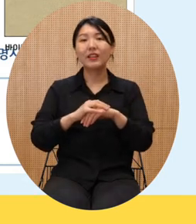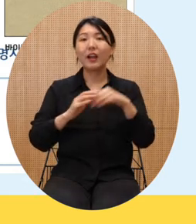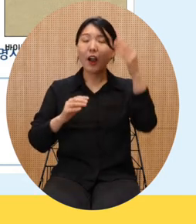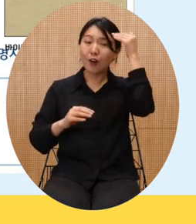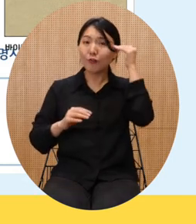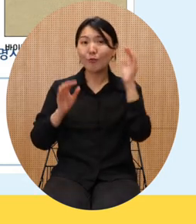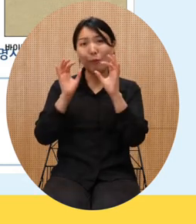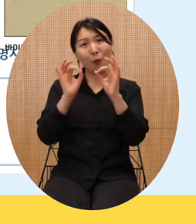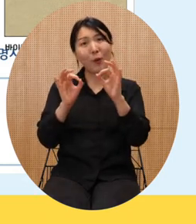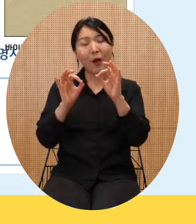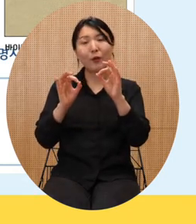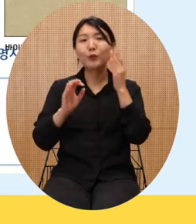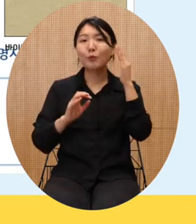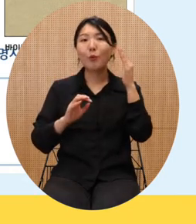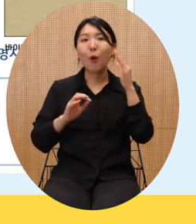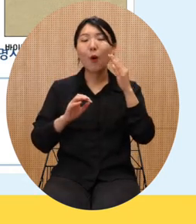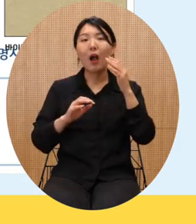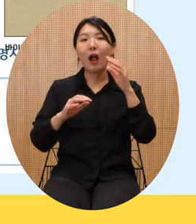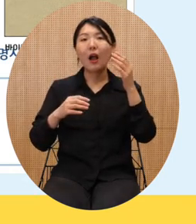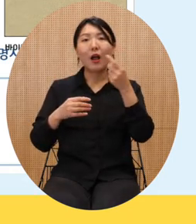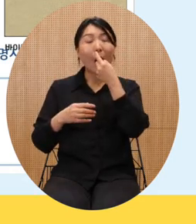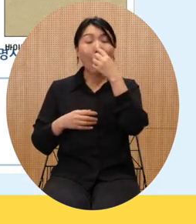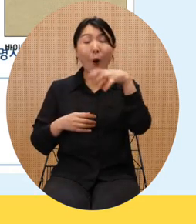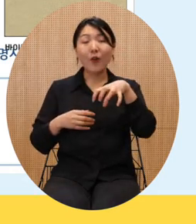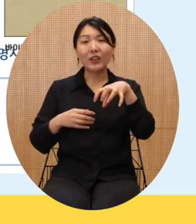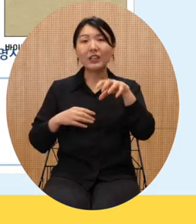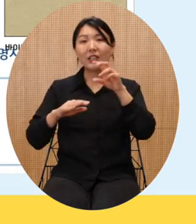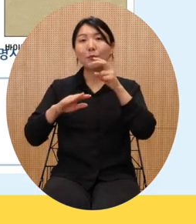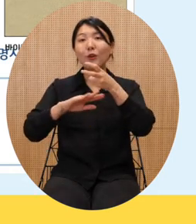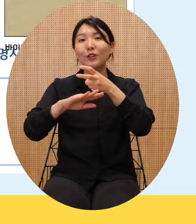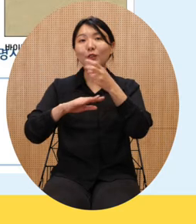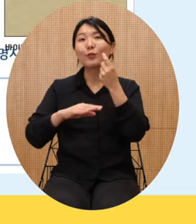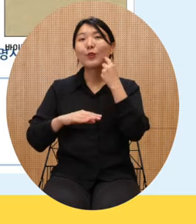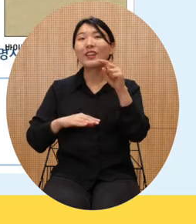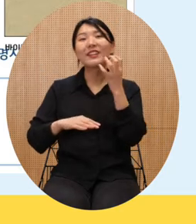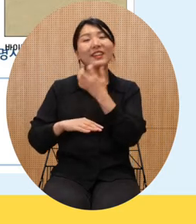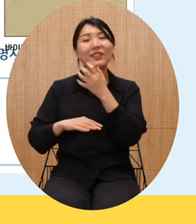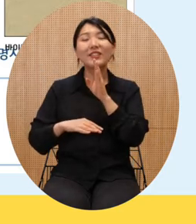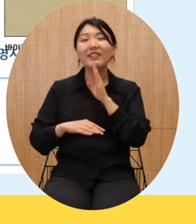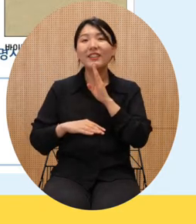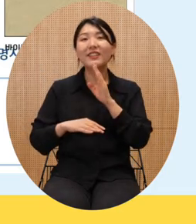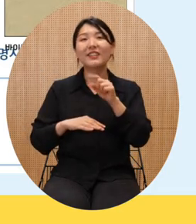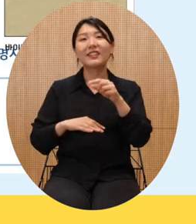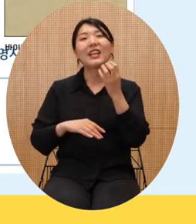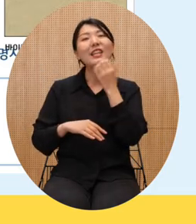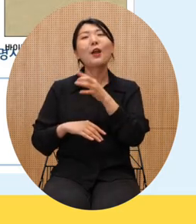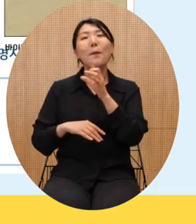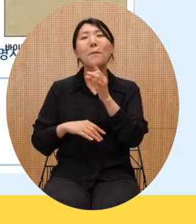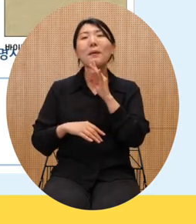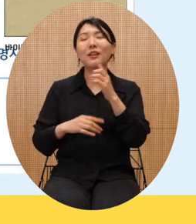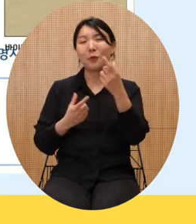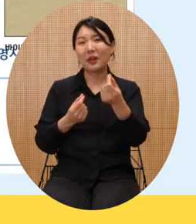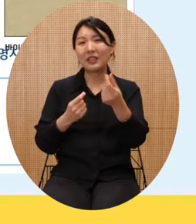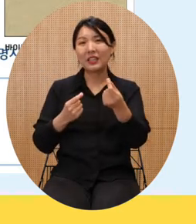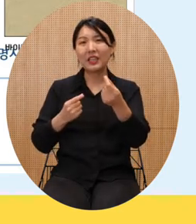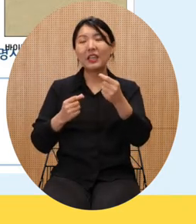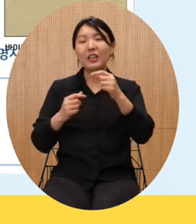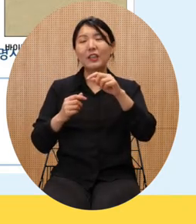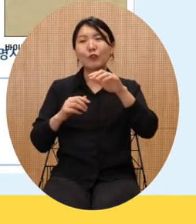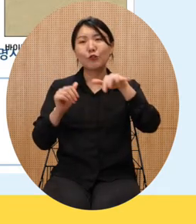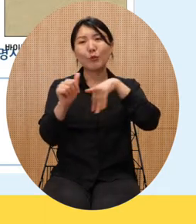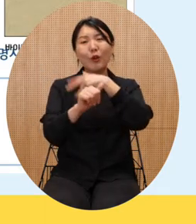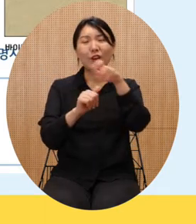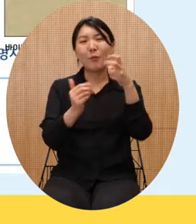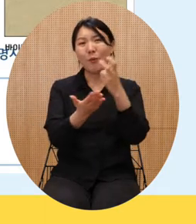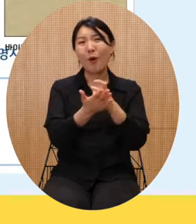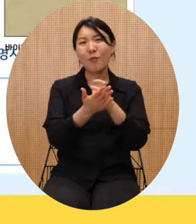우리는 그렇지 않죠. 아동이, 그래서 요새 학원 차들이 노란색이잖아요. 근데 노란색만 같지 노란색 차를